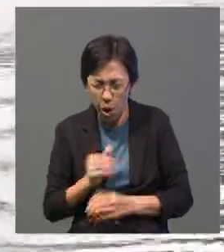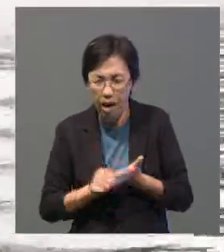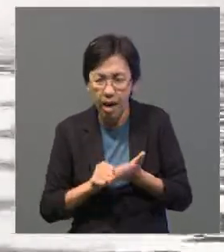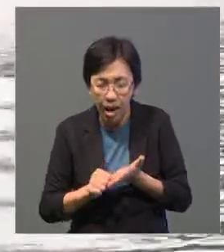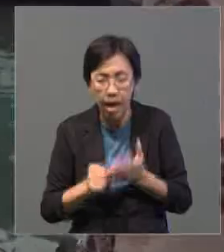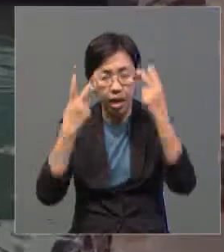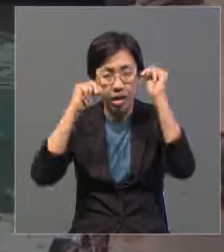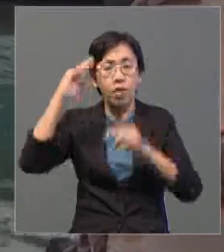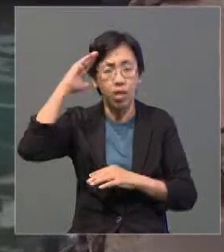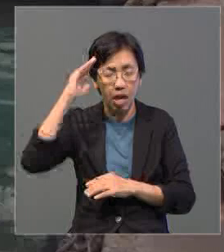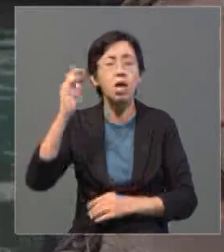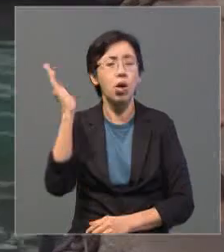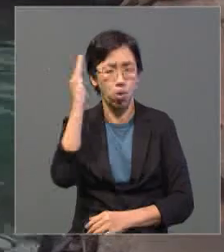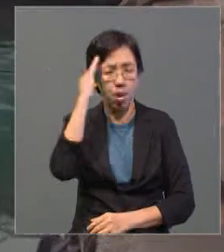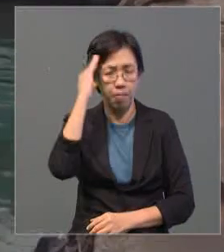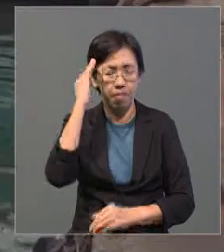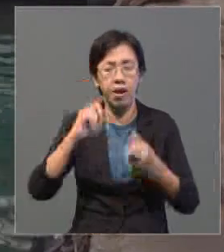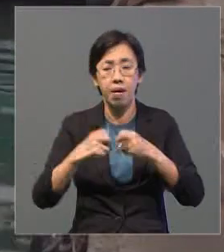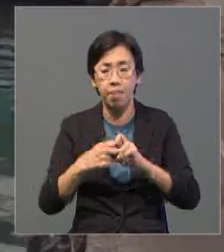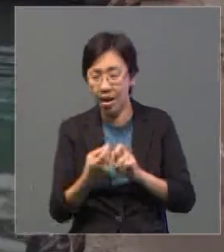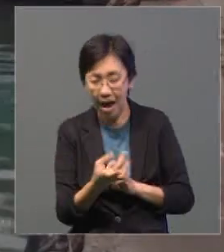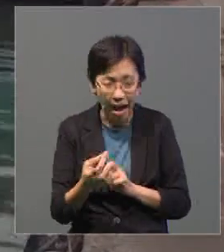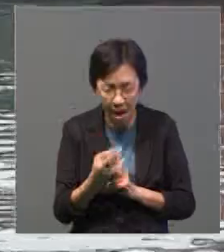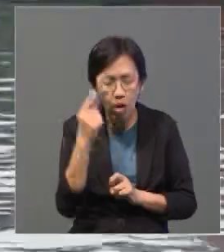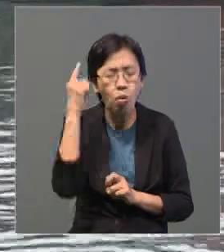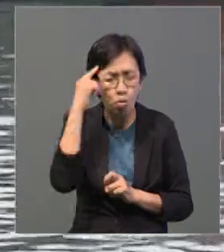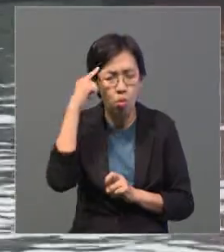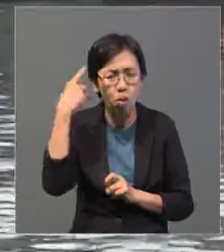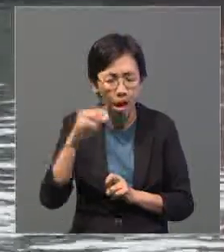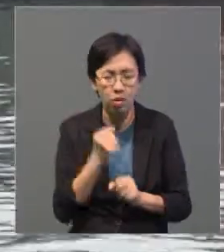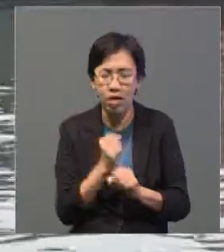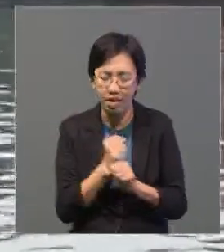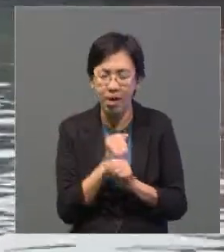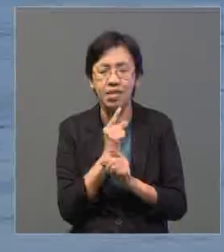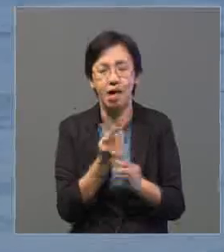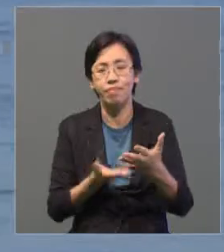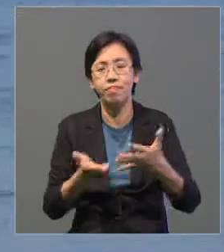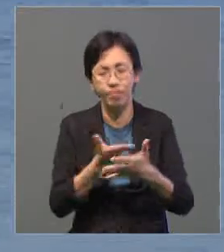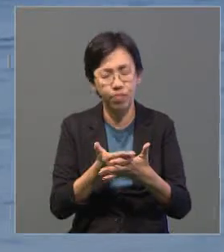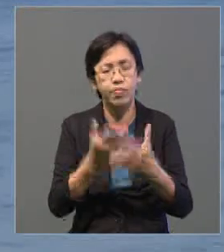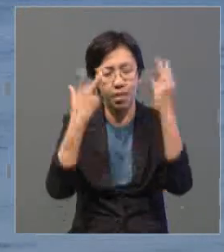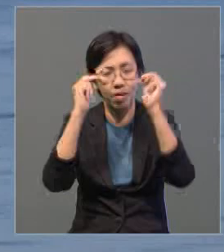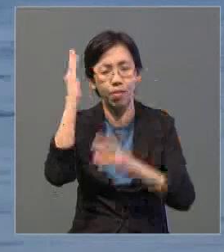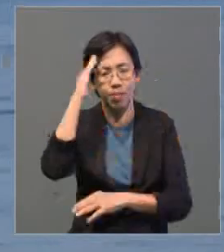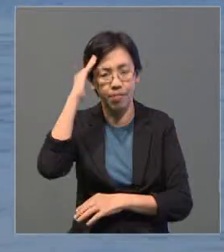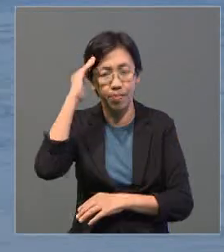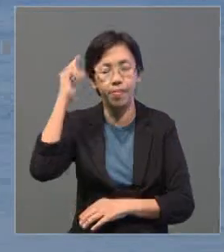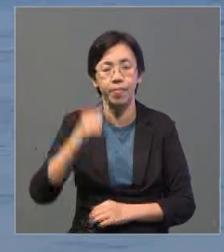และนายกรัฐมนตรีก็ได้ทราบถึงปัญหานะครับในการดำเนินการตามขั้นตอนดังกล่าวเรียบร้อยแล้วนะครับ